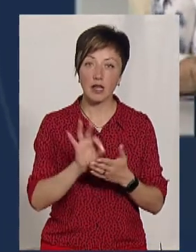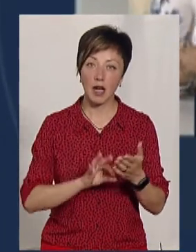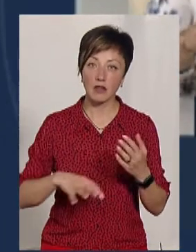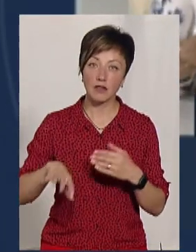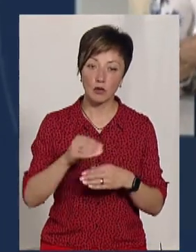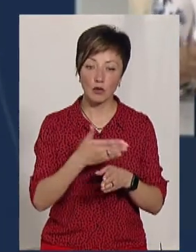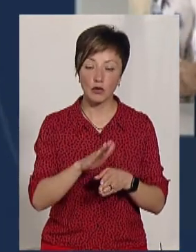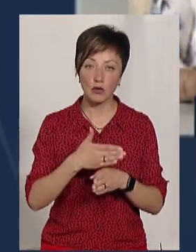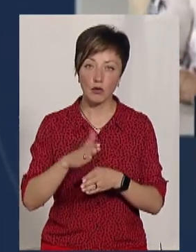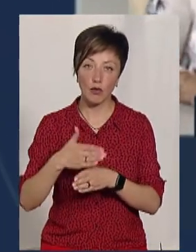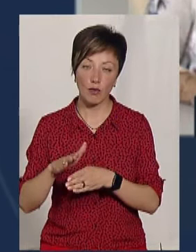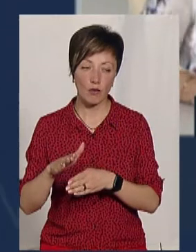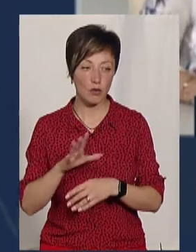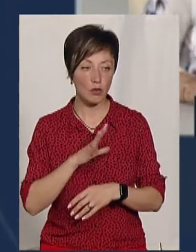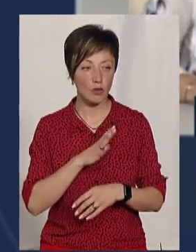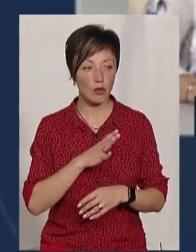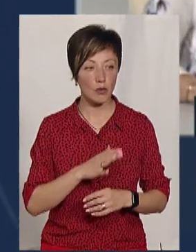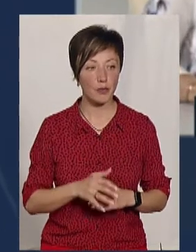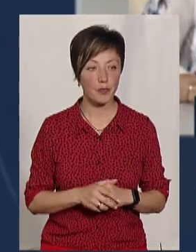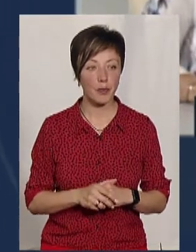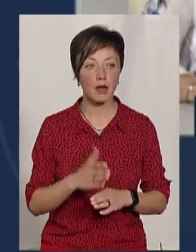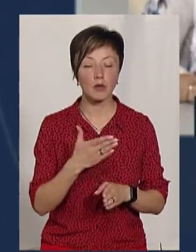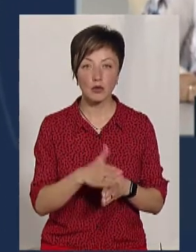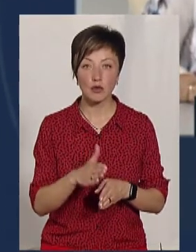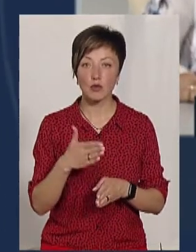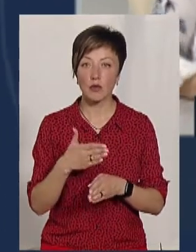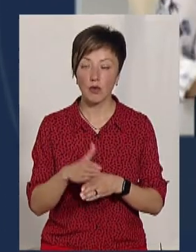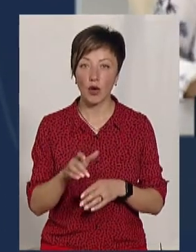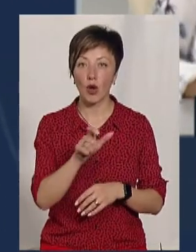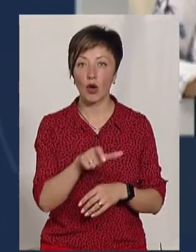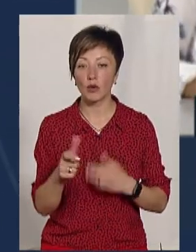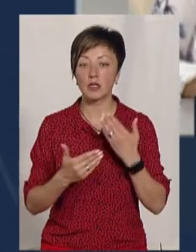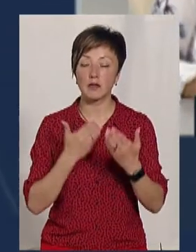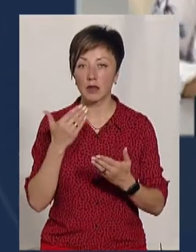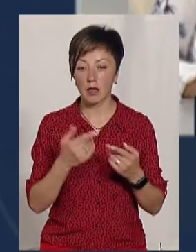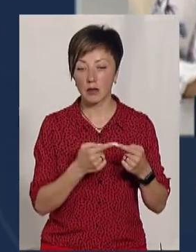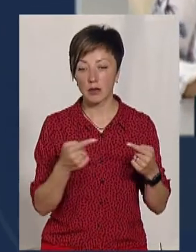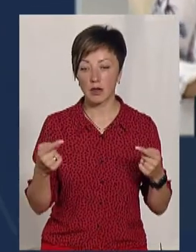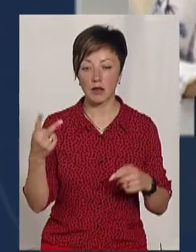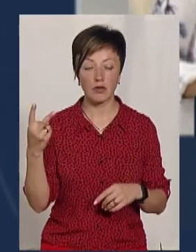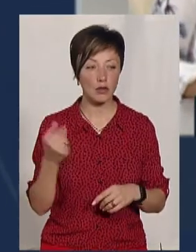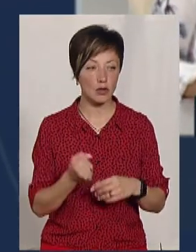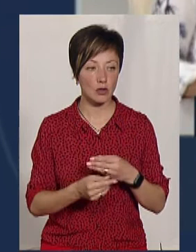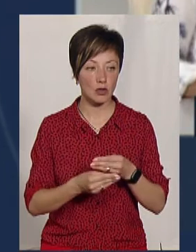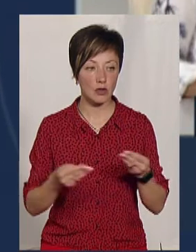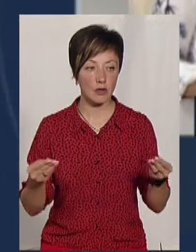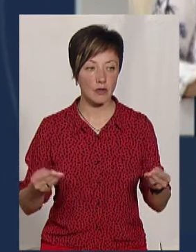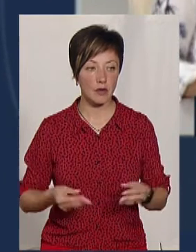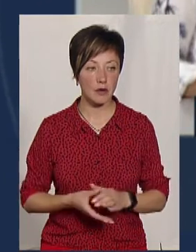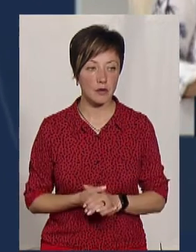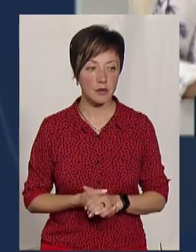відразу всі чи поступово по мірі? Поступово, як люди зверталися, протягом двох тижнів їх